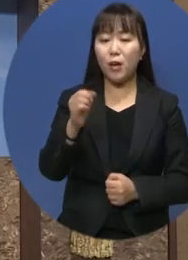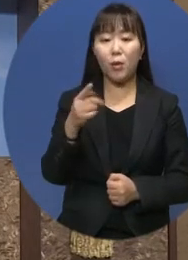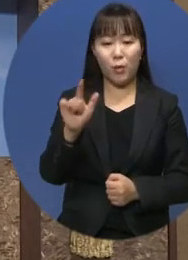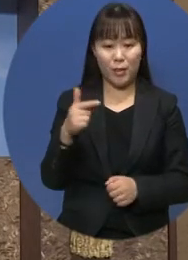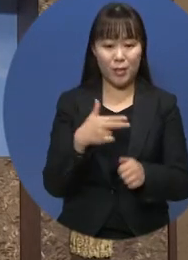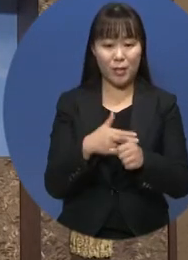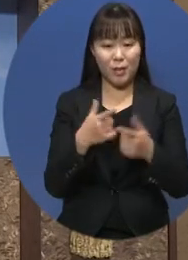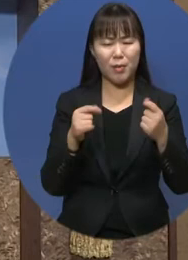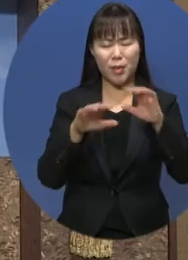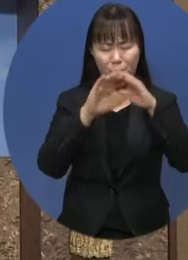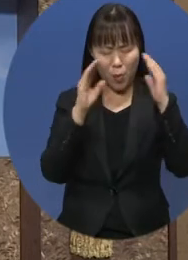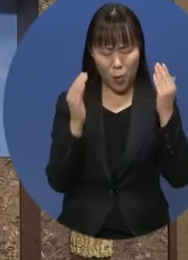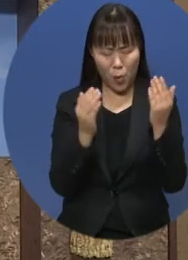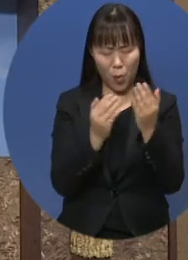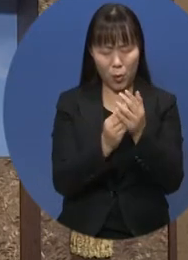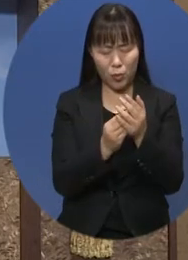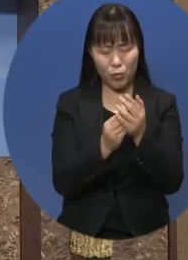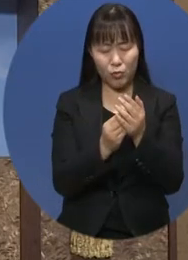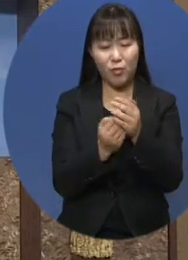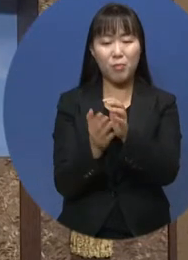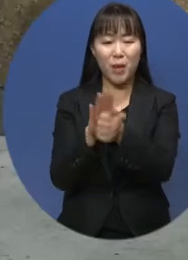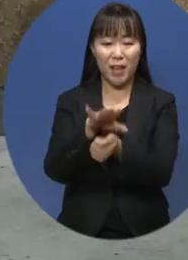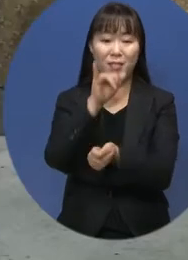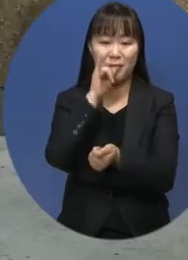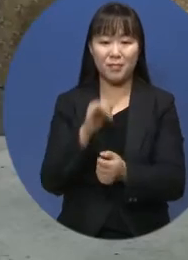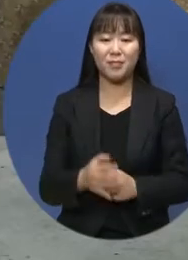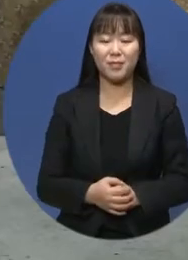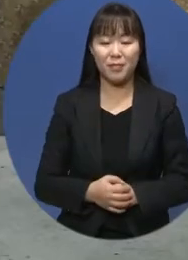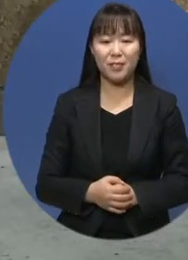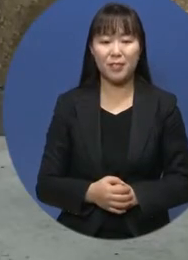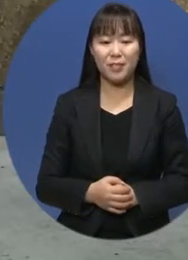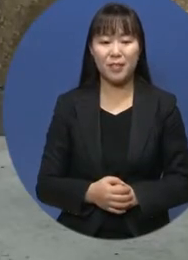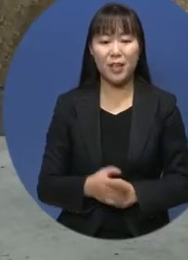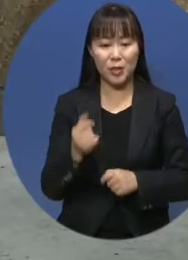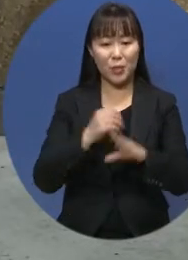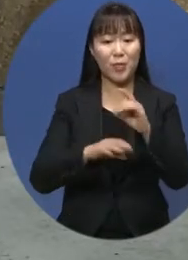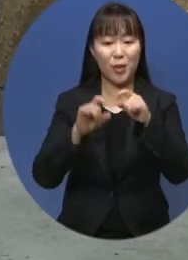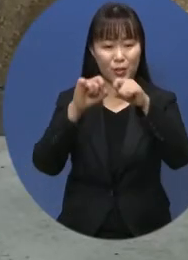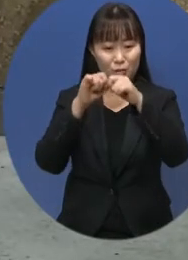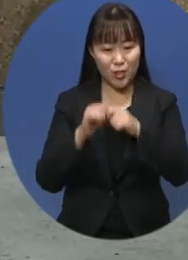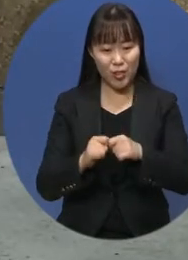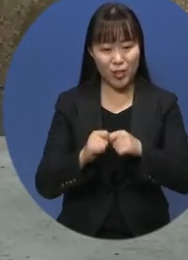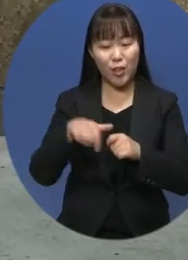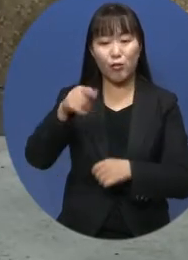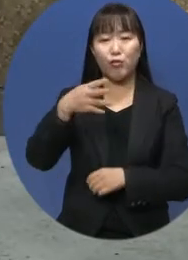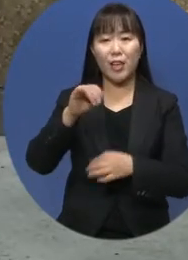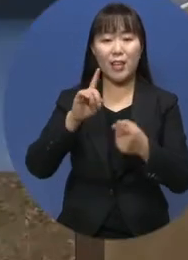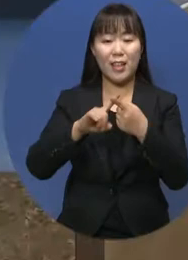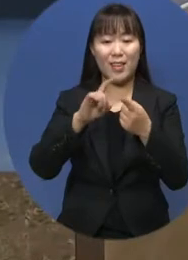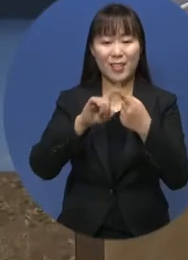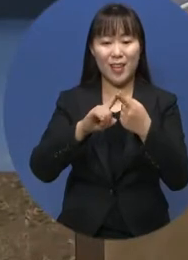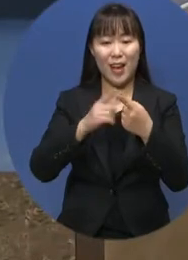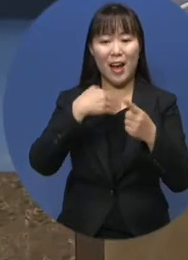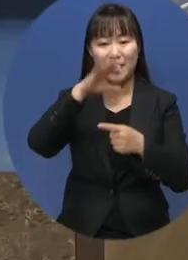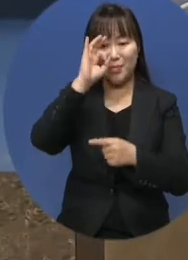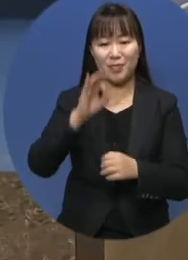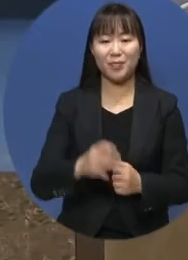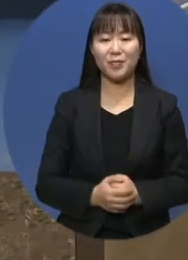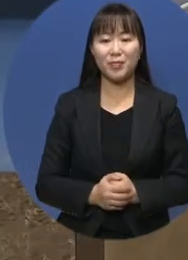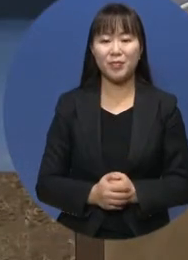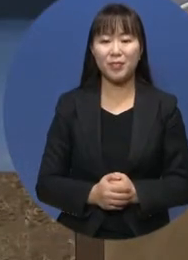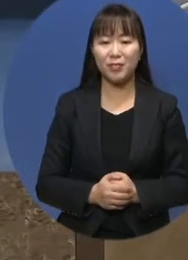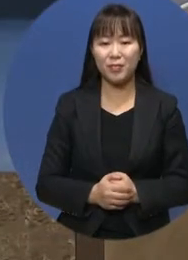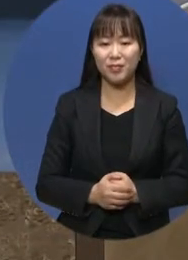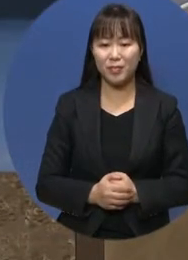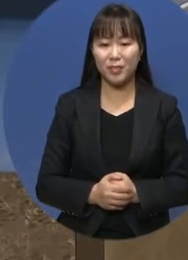이름들이다 겠어요 아 어 그럼 차근차근 좀 더 구체적으로 이에 대해서 알아보도록 하겠습니다 어